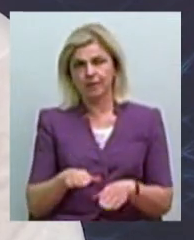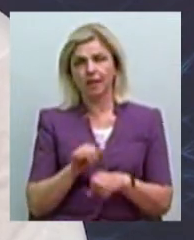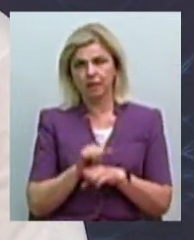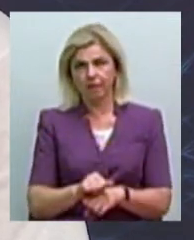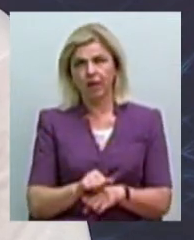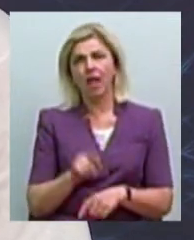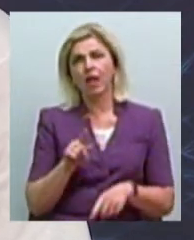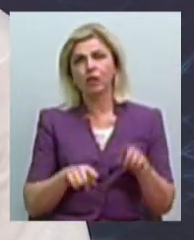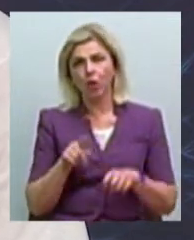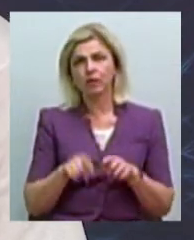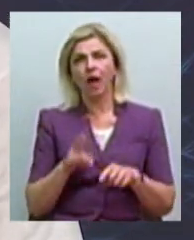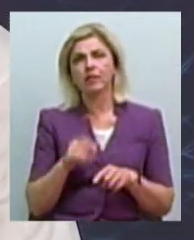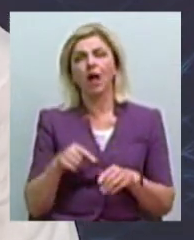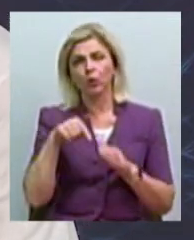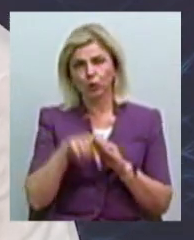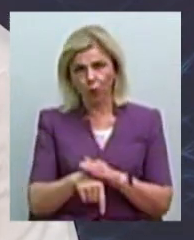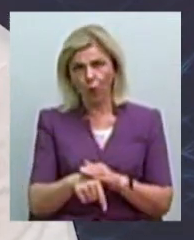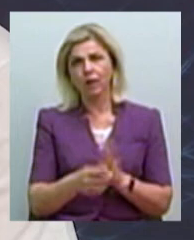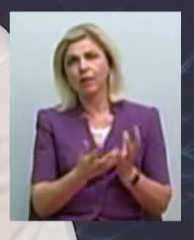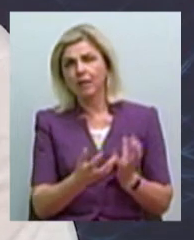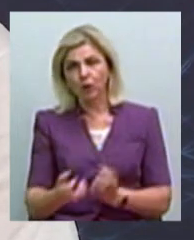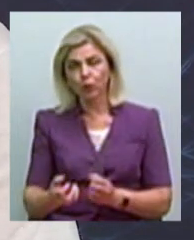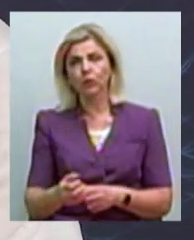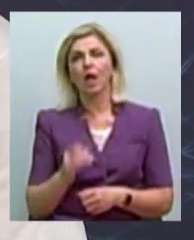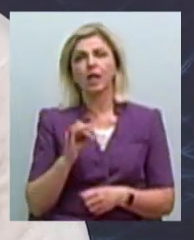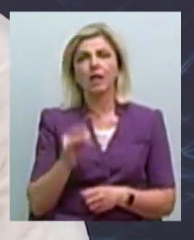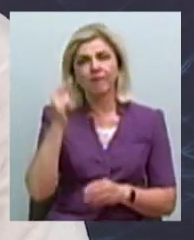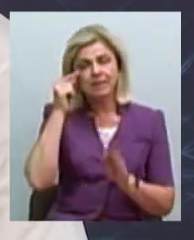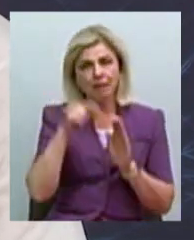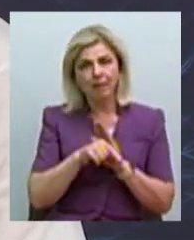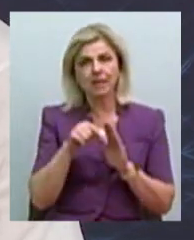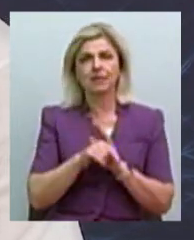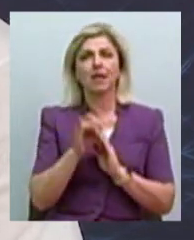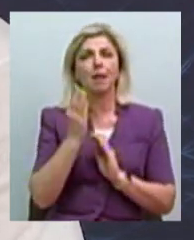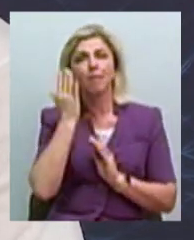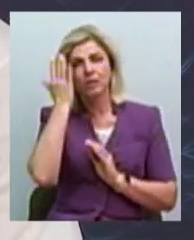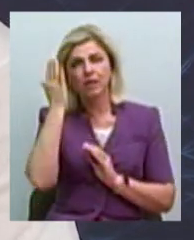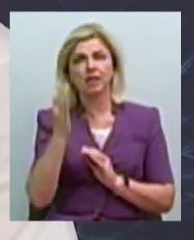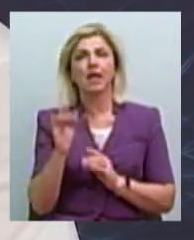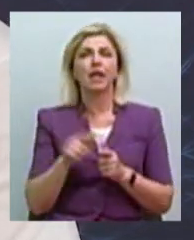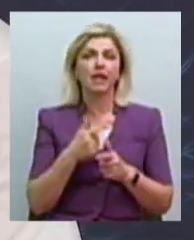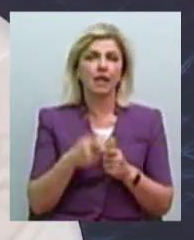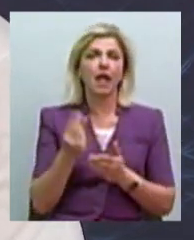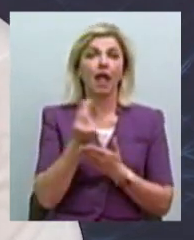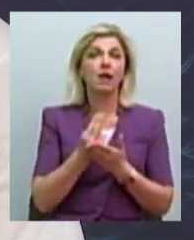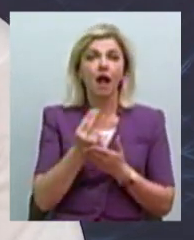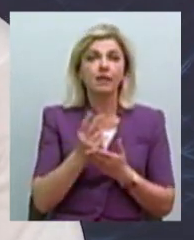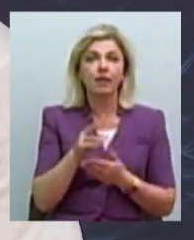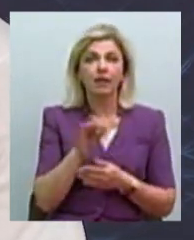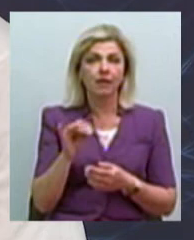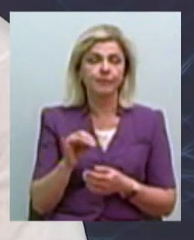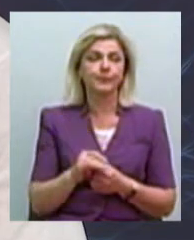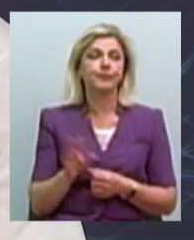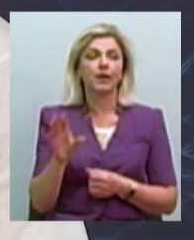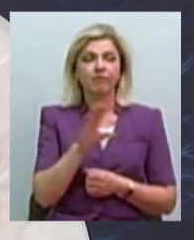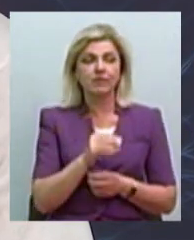дно. То есть с точки зрения там, смыслов, посылов и где-то там геральдики какой-то. Ну, то есть